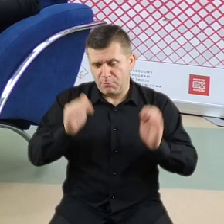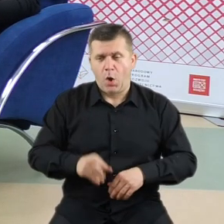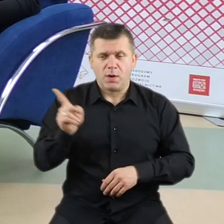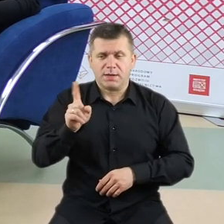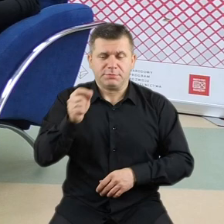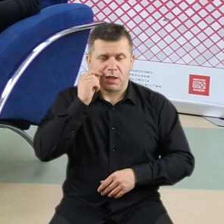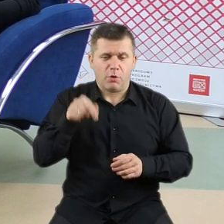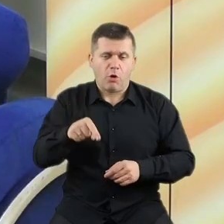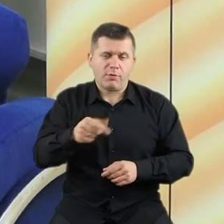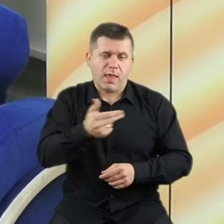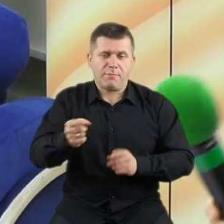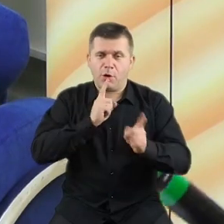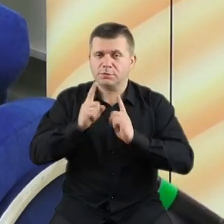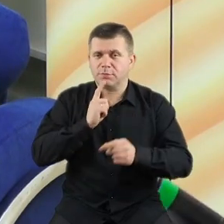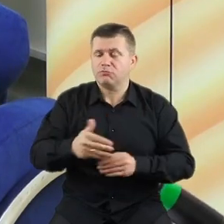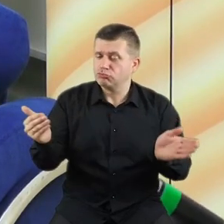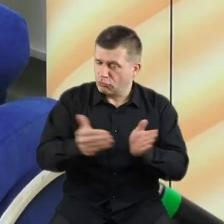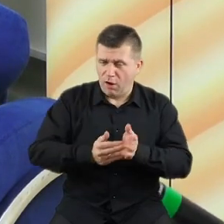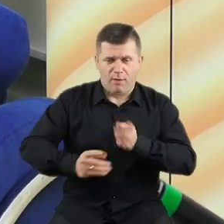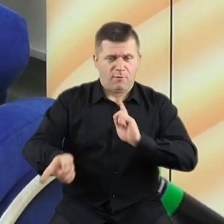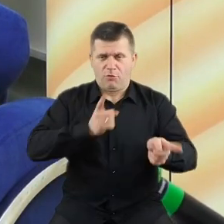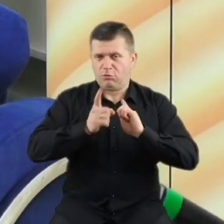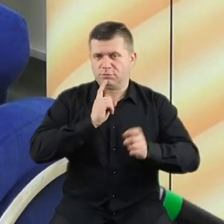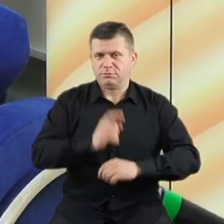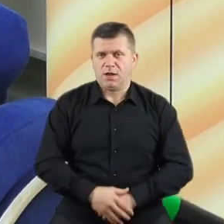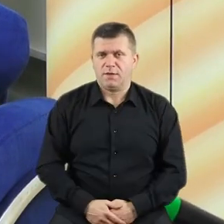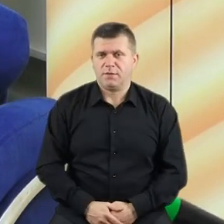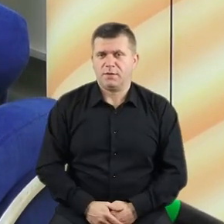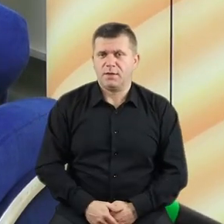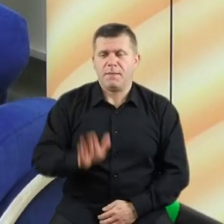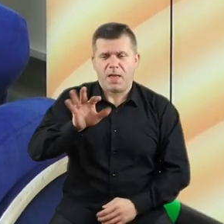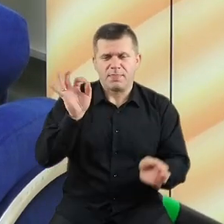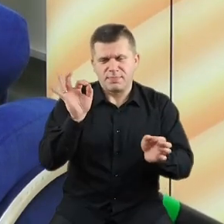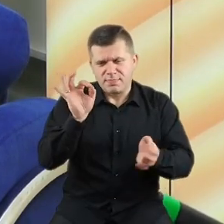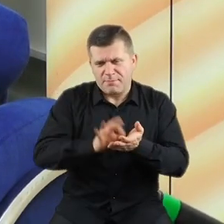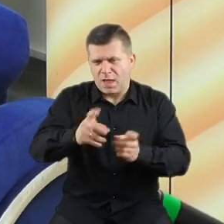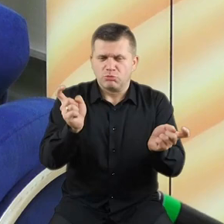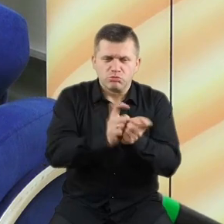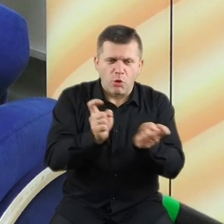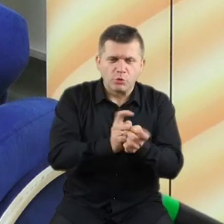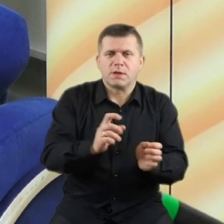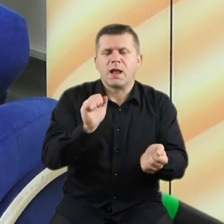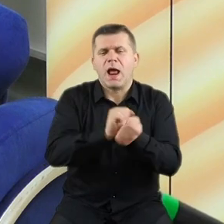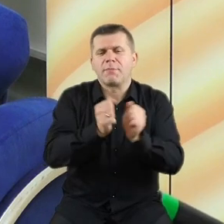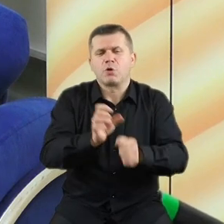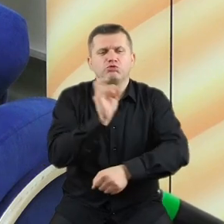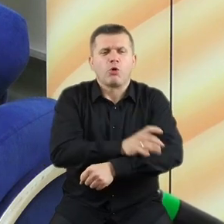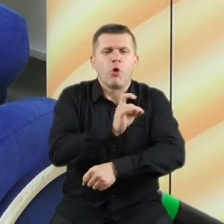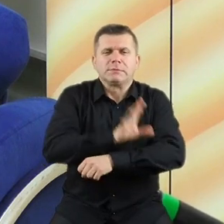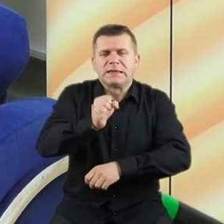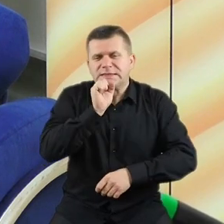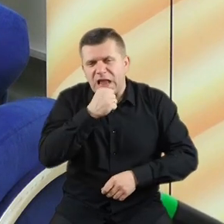tym porozmawiała. O tak, tak, to koniecznie trzeba rozmawiać. To, wiesz co, ale masz na pewno sąsiadów albo jeszcze jakieś